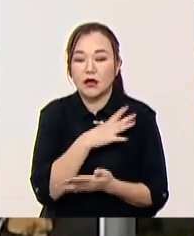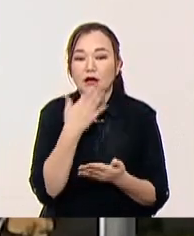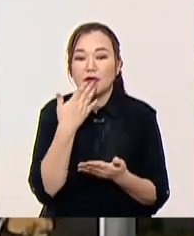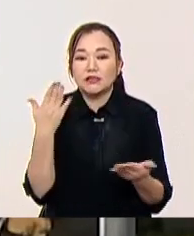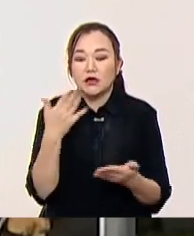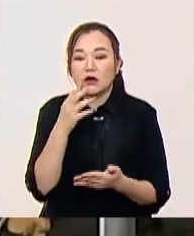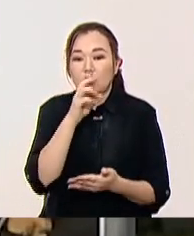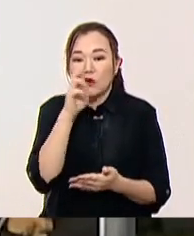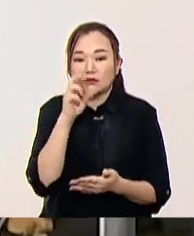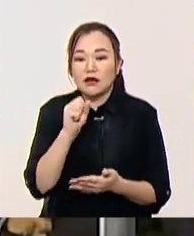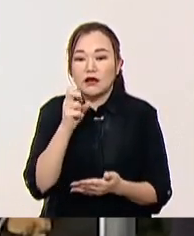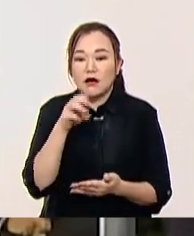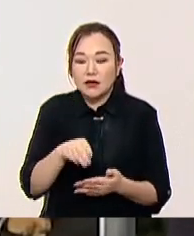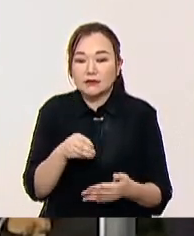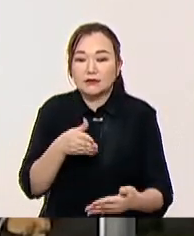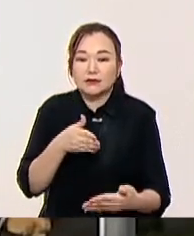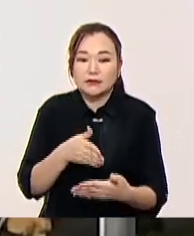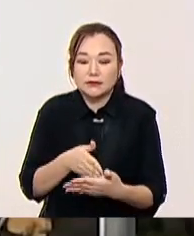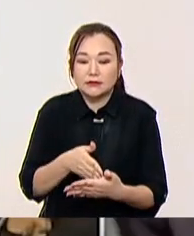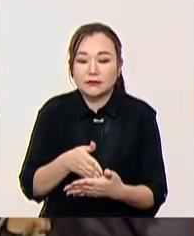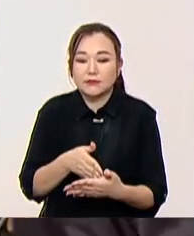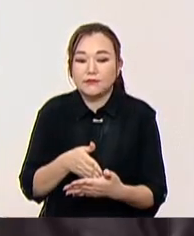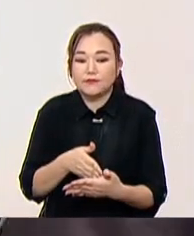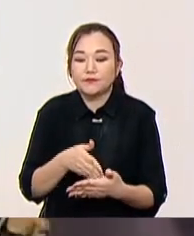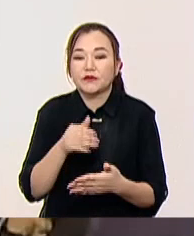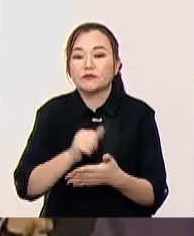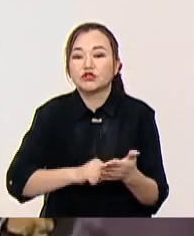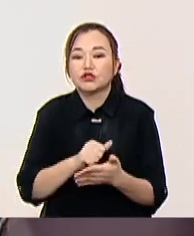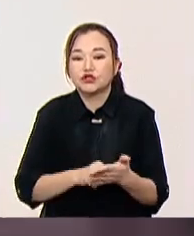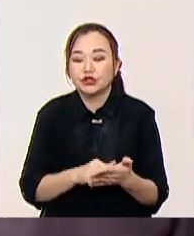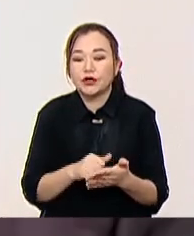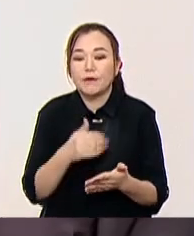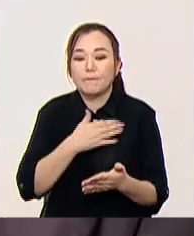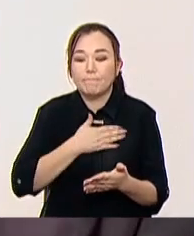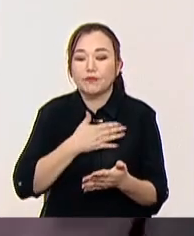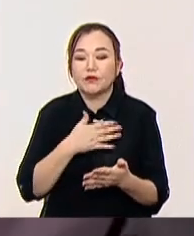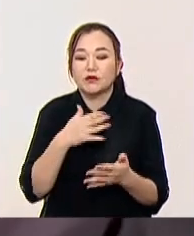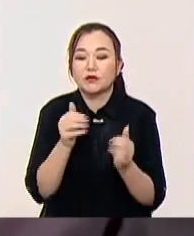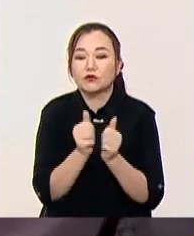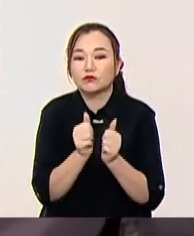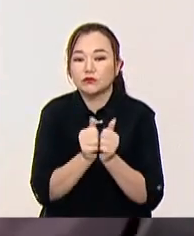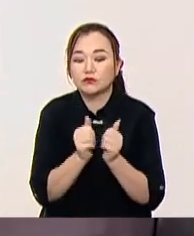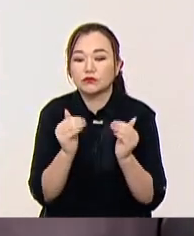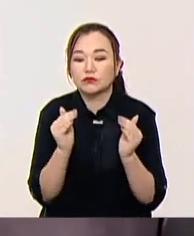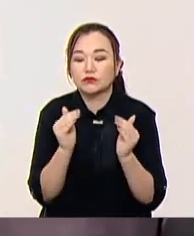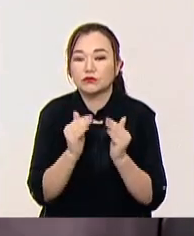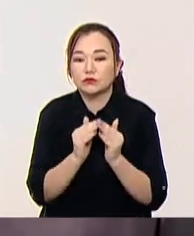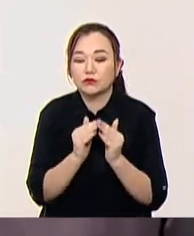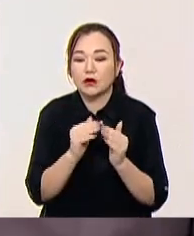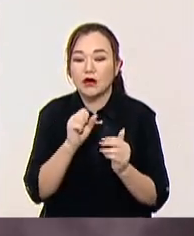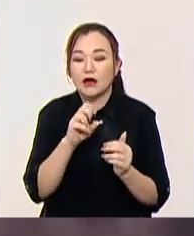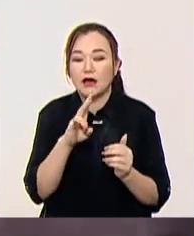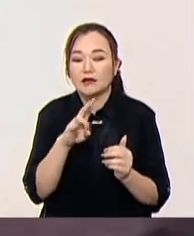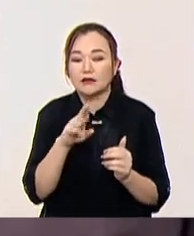Soñğı gos aktka kep tirilip qaldık. Sebebi bizim buna özümüz köşemiz Andas